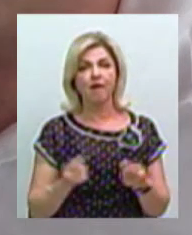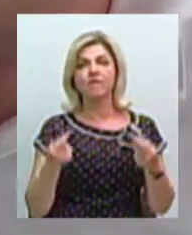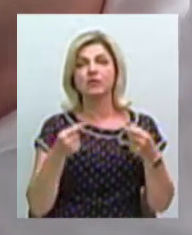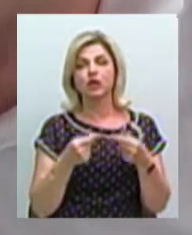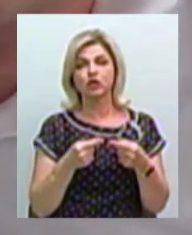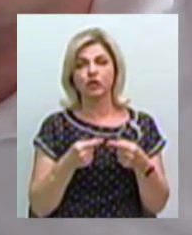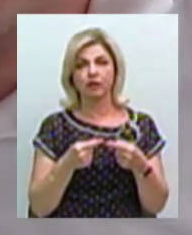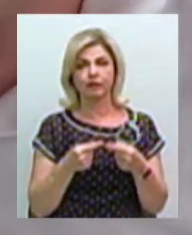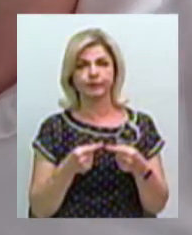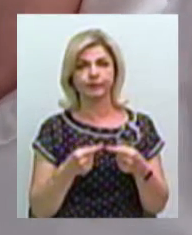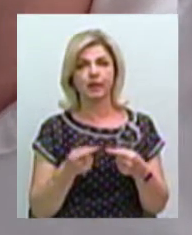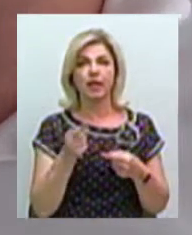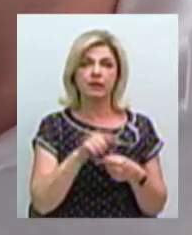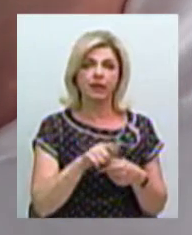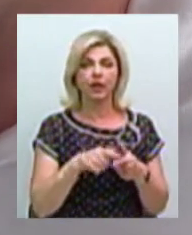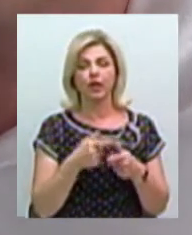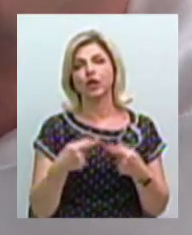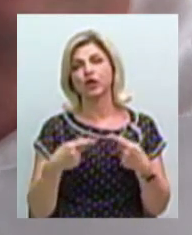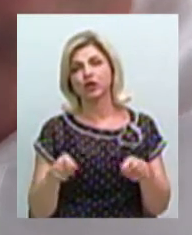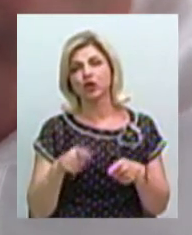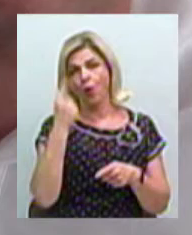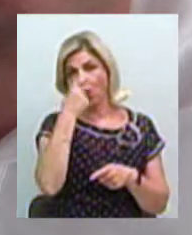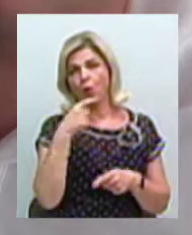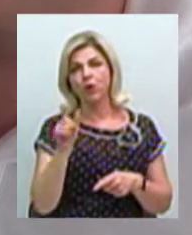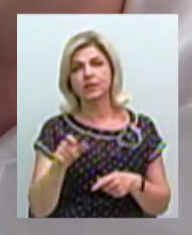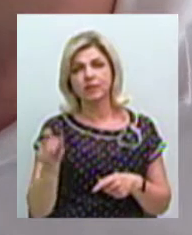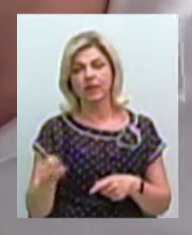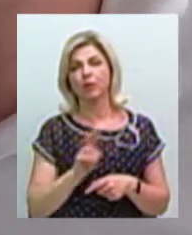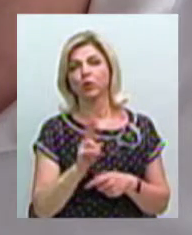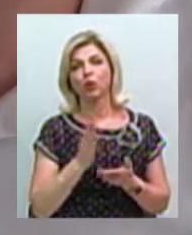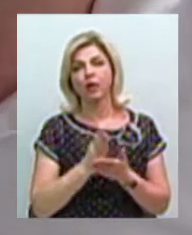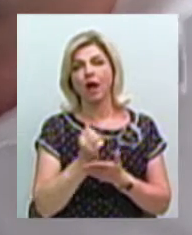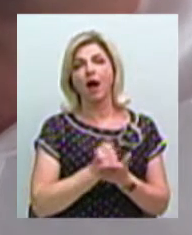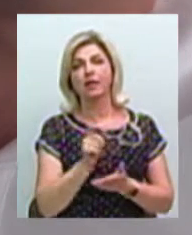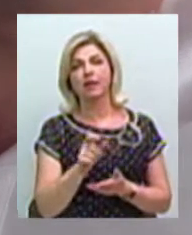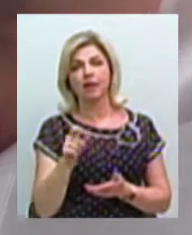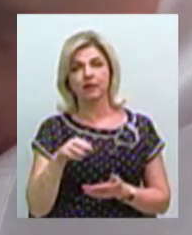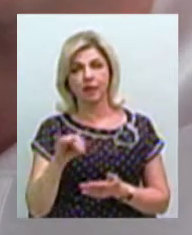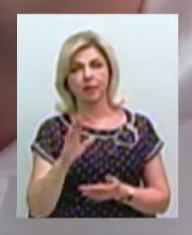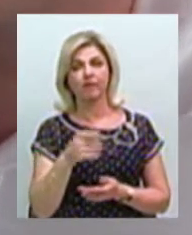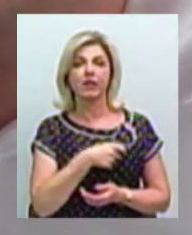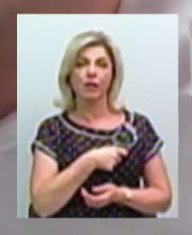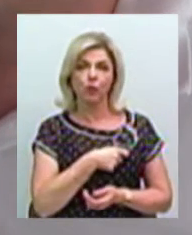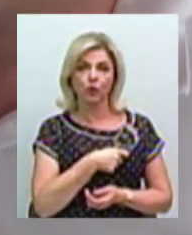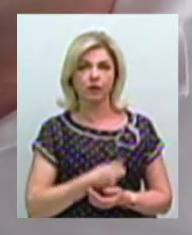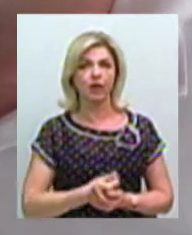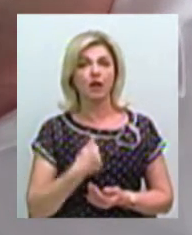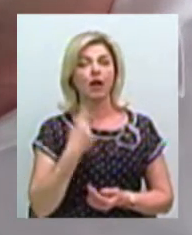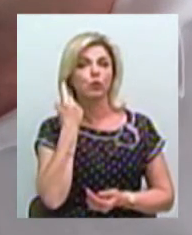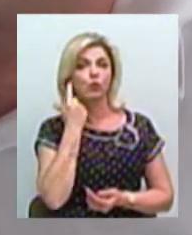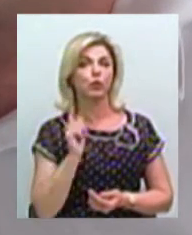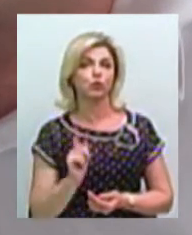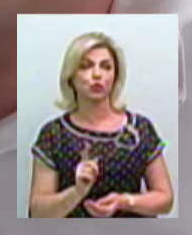визначення там тих чи інших осіб, які є кандидатами в народні депутати, я думаю,